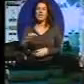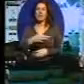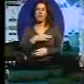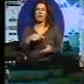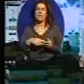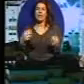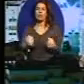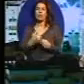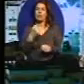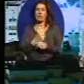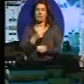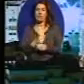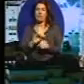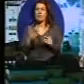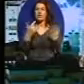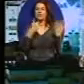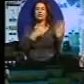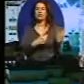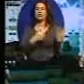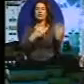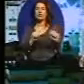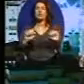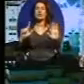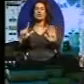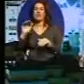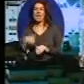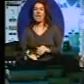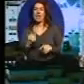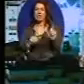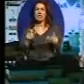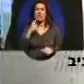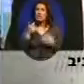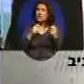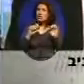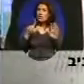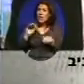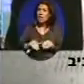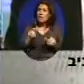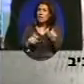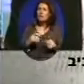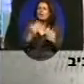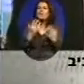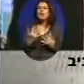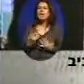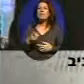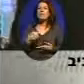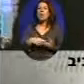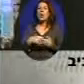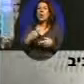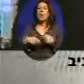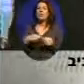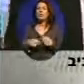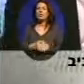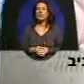בשל תאונות עבודה כ-67 אלף איש. זה היה בשנה. 67 אלף איש, וכמה זה עולה למשק? זה מיליארדים, אם אני לא טועה.